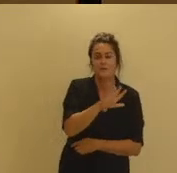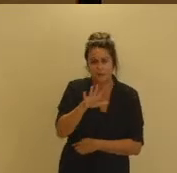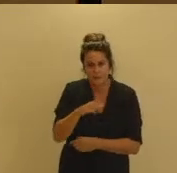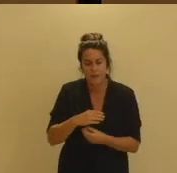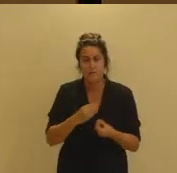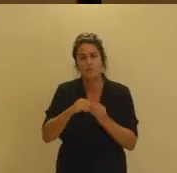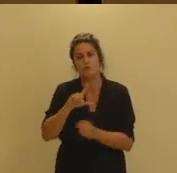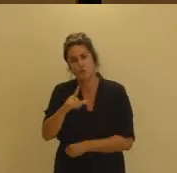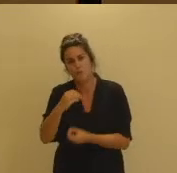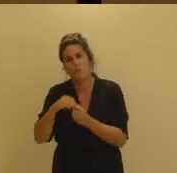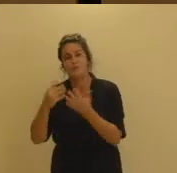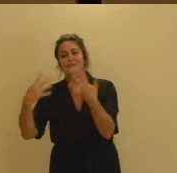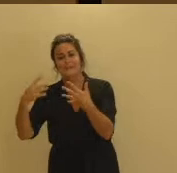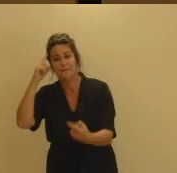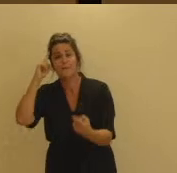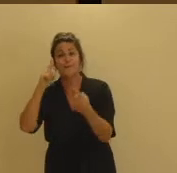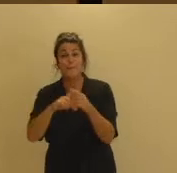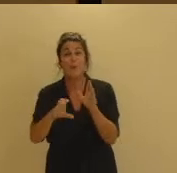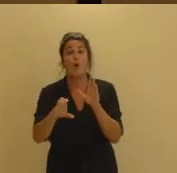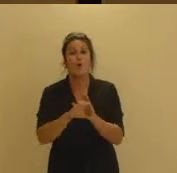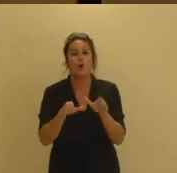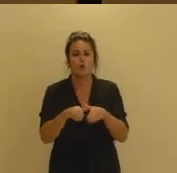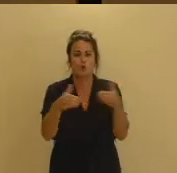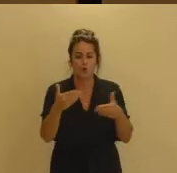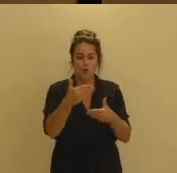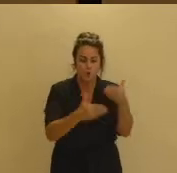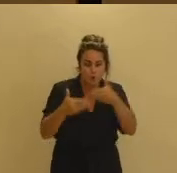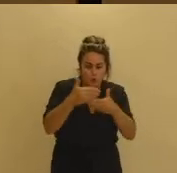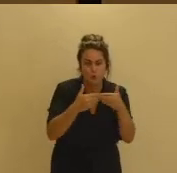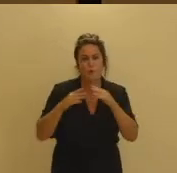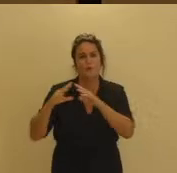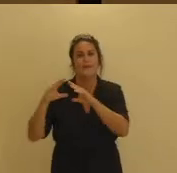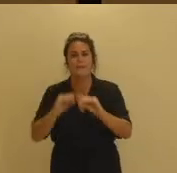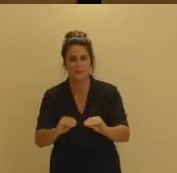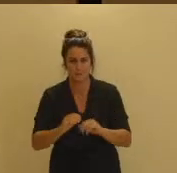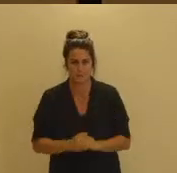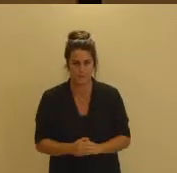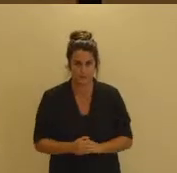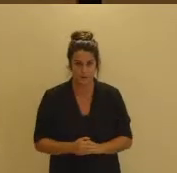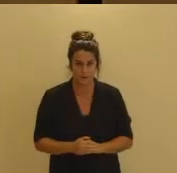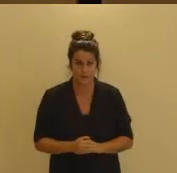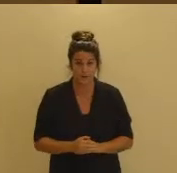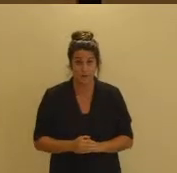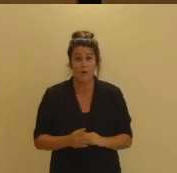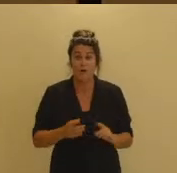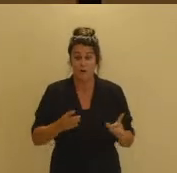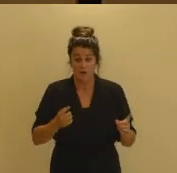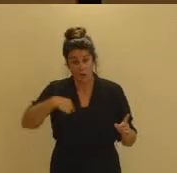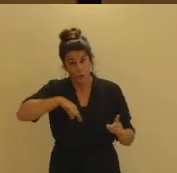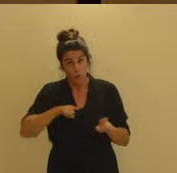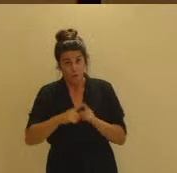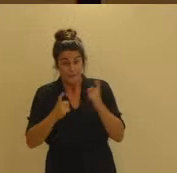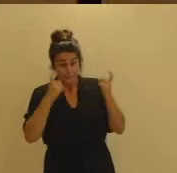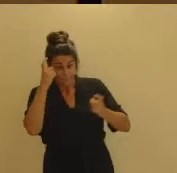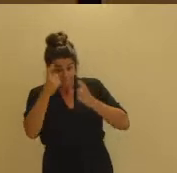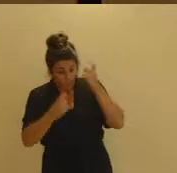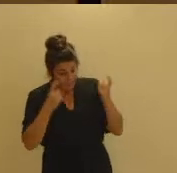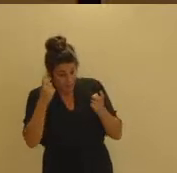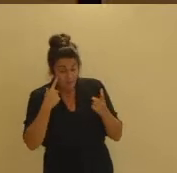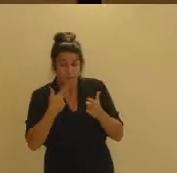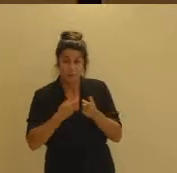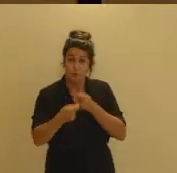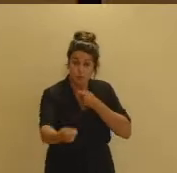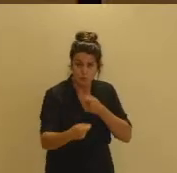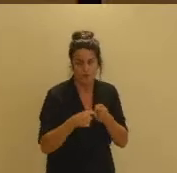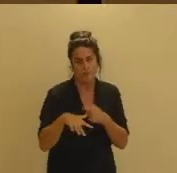du Code de la construction et de l'habitation. Et il vous est proposé également de fixer la durée de cette mesure fiscale à 15 ans